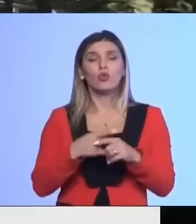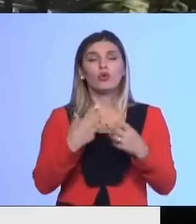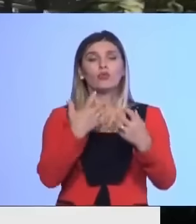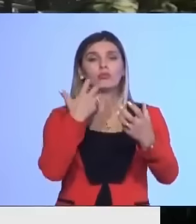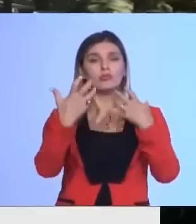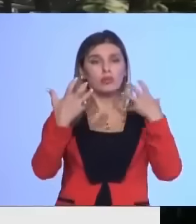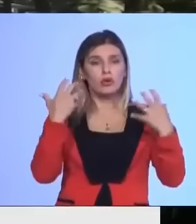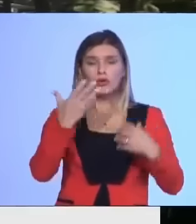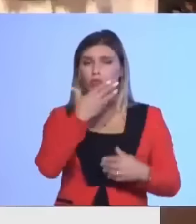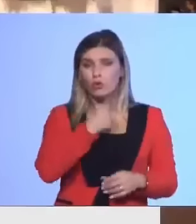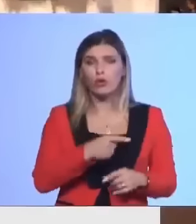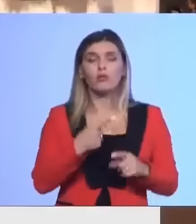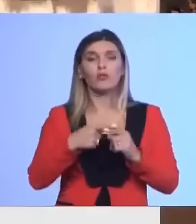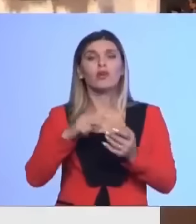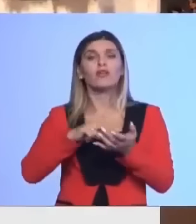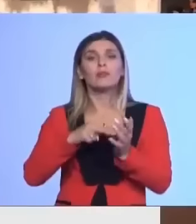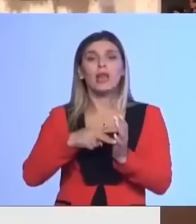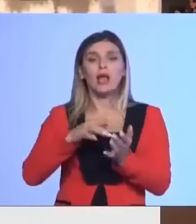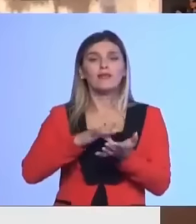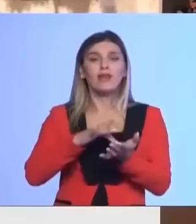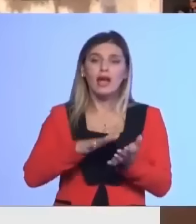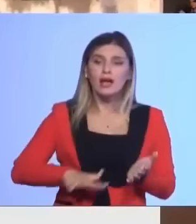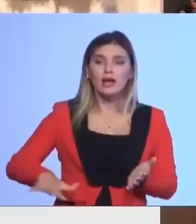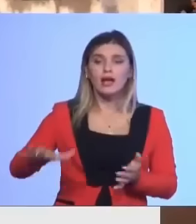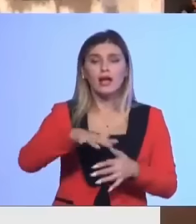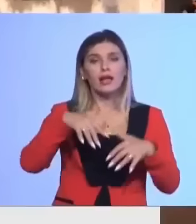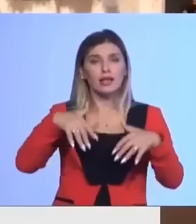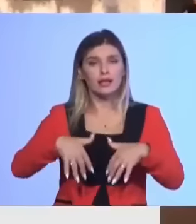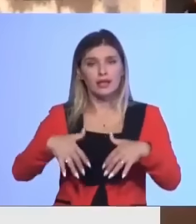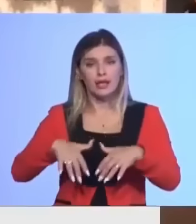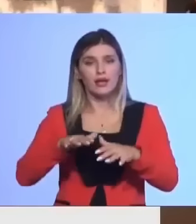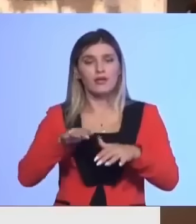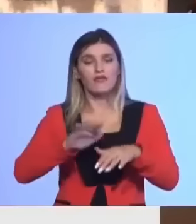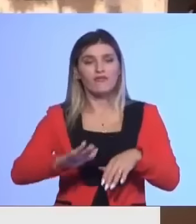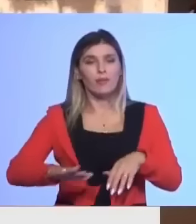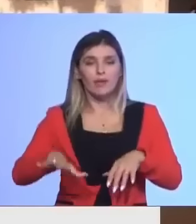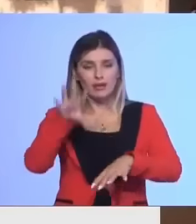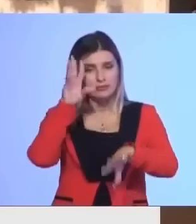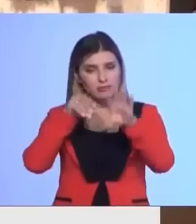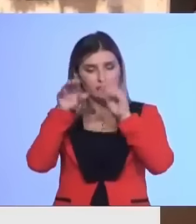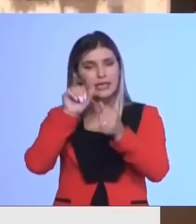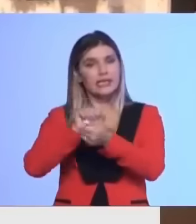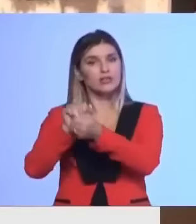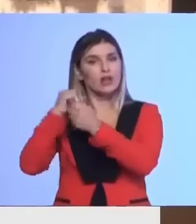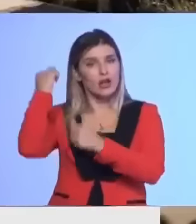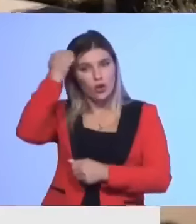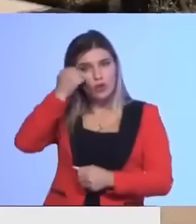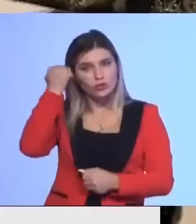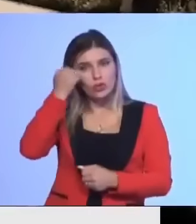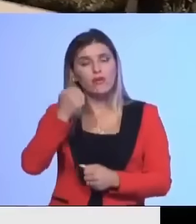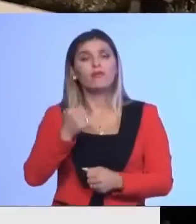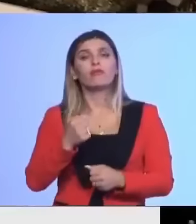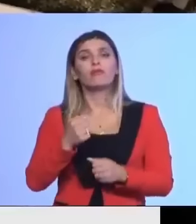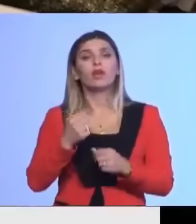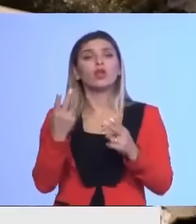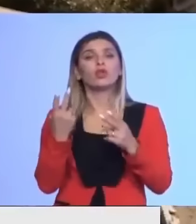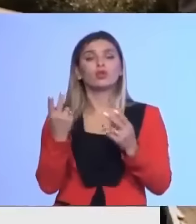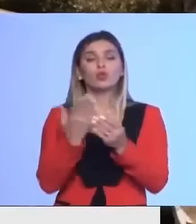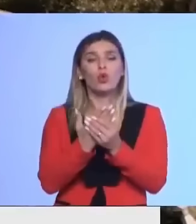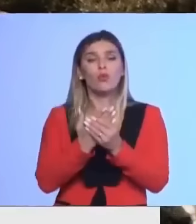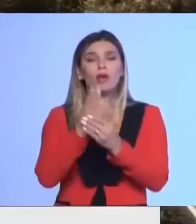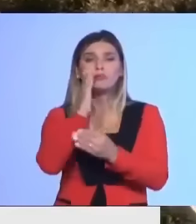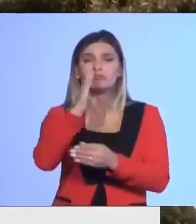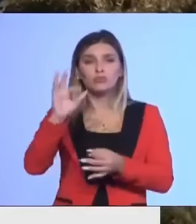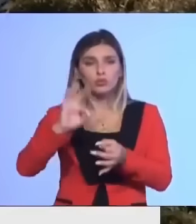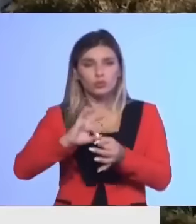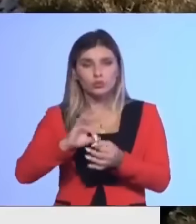përhershme, hapësira për vizitor, pjesa për fëmijë ku do të mësojnë më shumë për historinë e Kosovës, arkiva, hapësira për